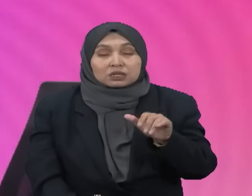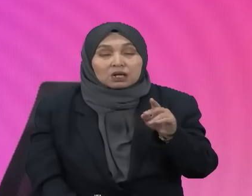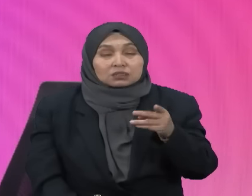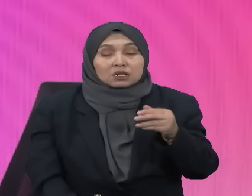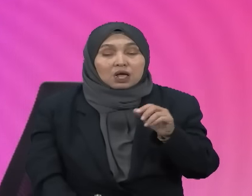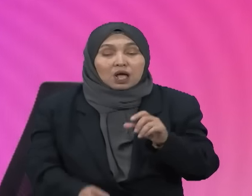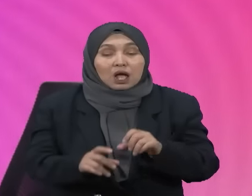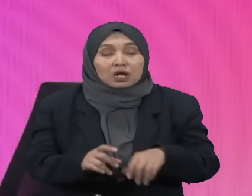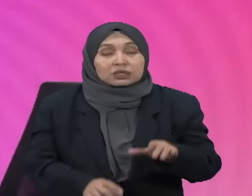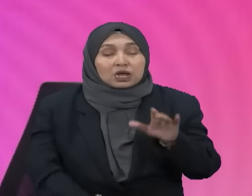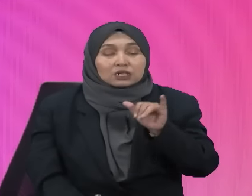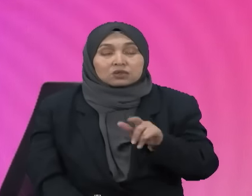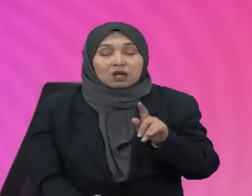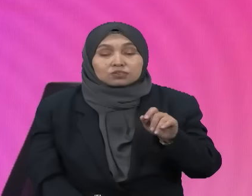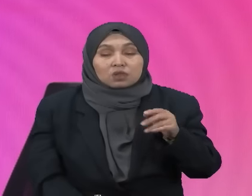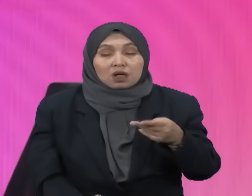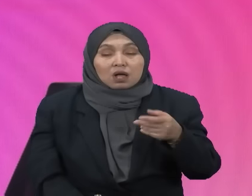Yatatahharun. Sebut.